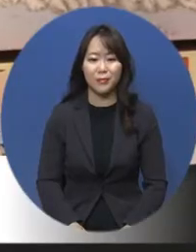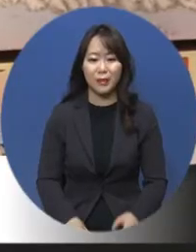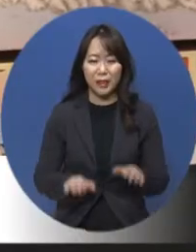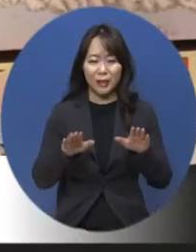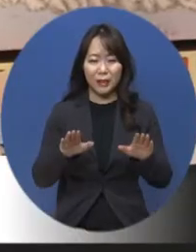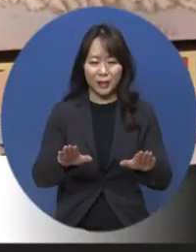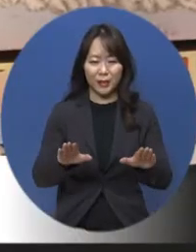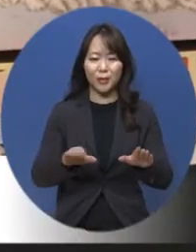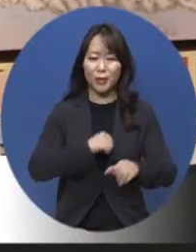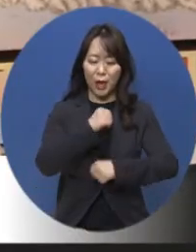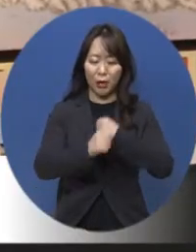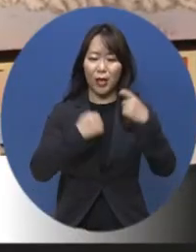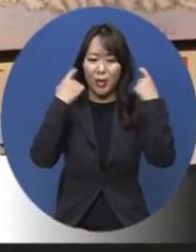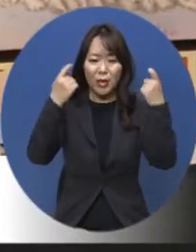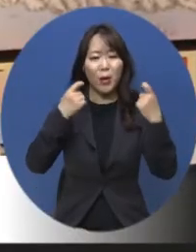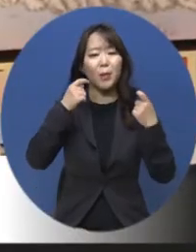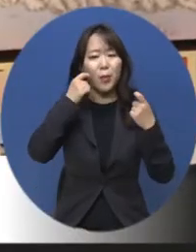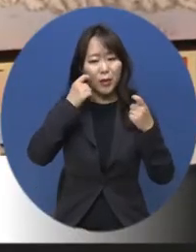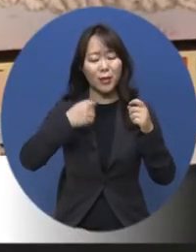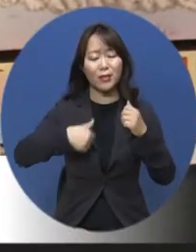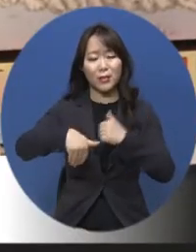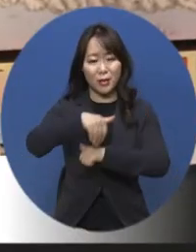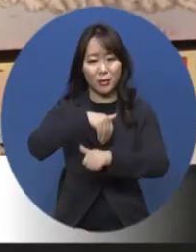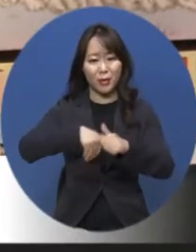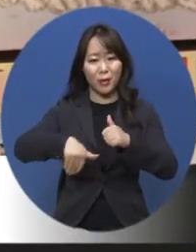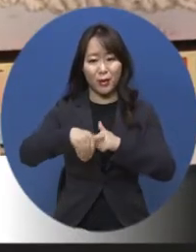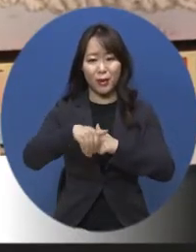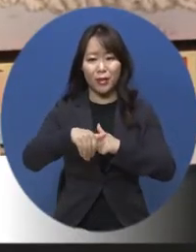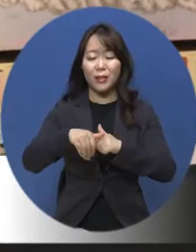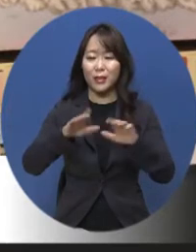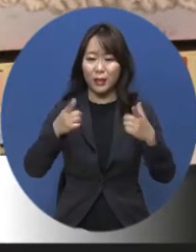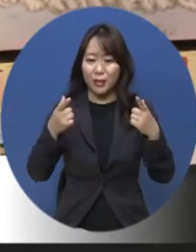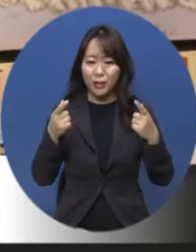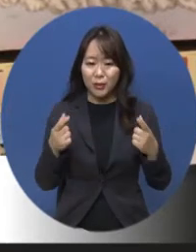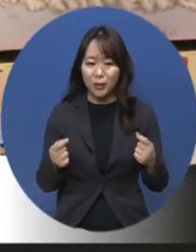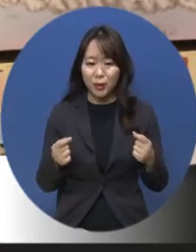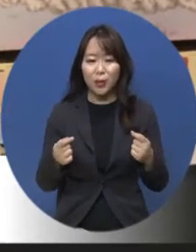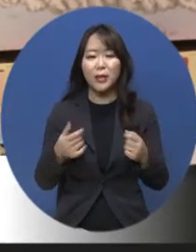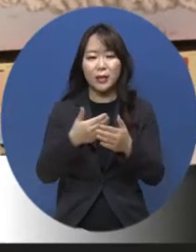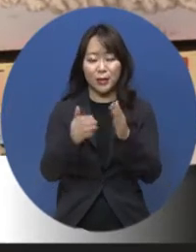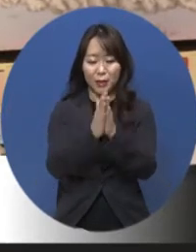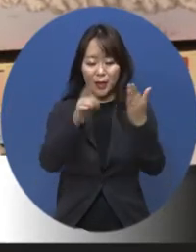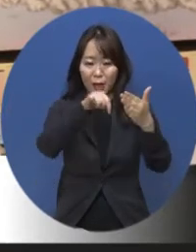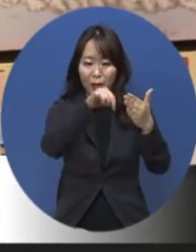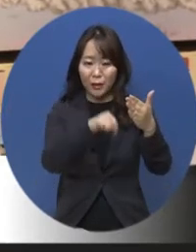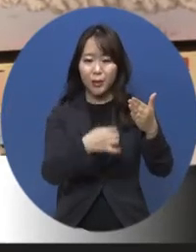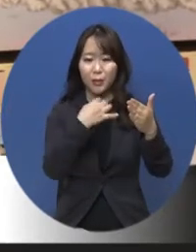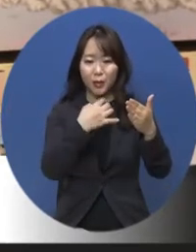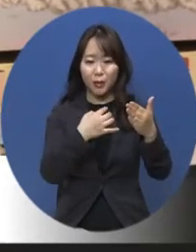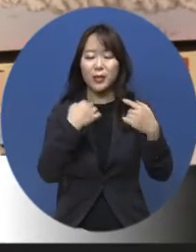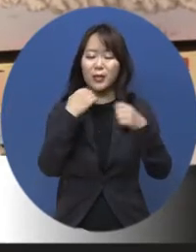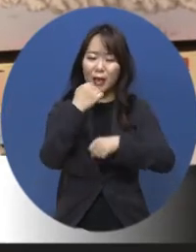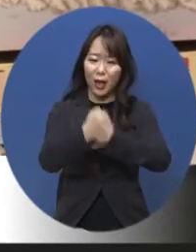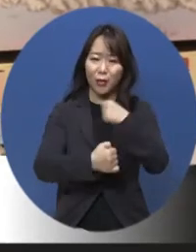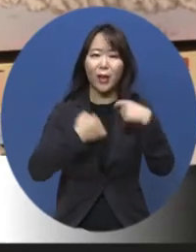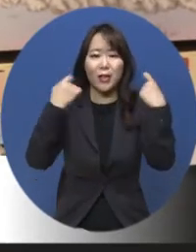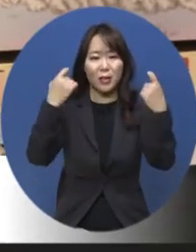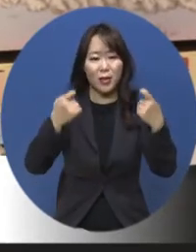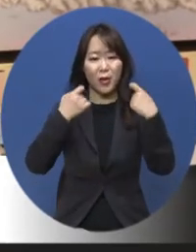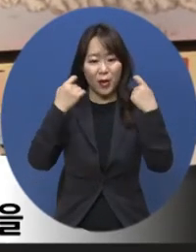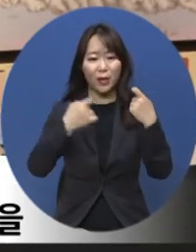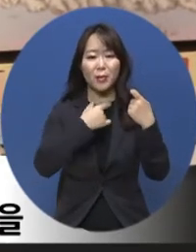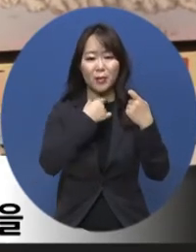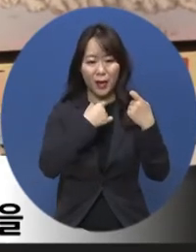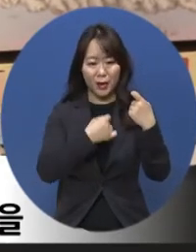지금은 자유롭게 여행을 가지 못하는 시기인데요. 이 전시를 통해서 그림책 안에서라도 자유롭게 여행을